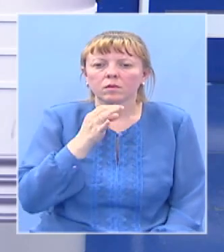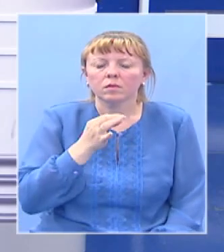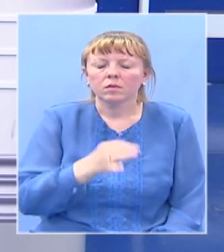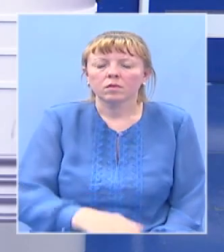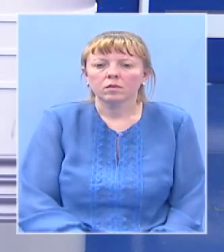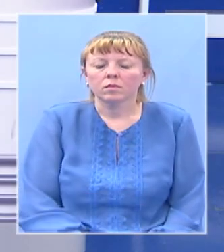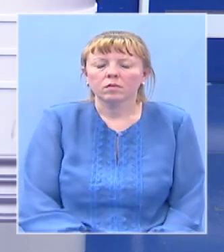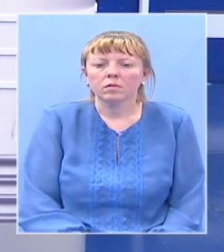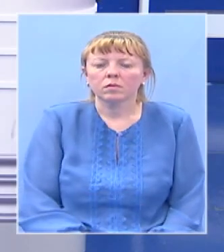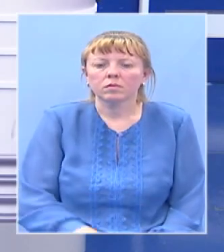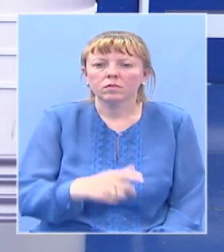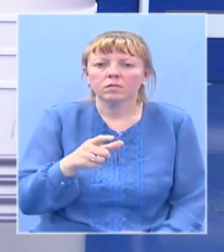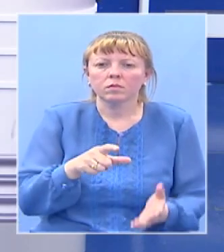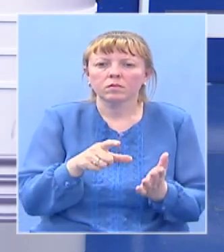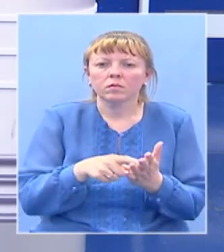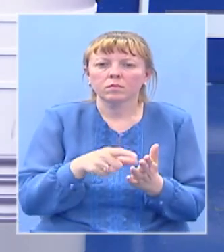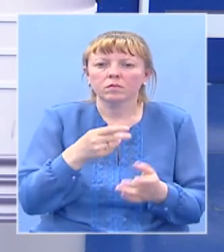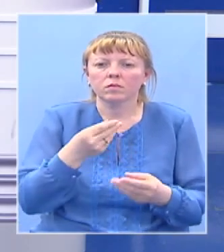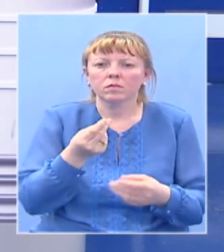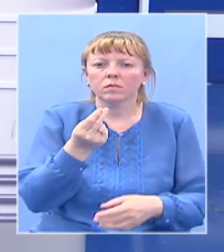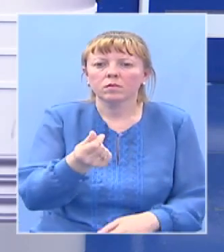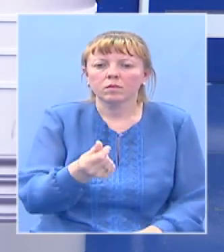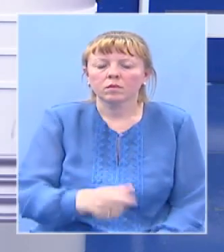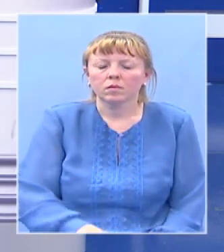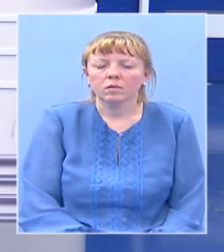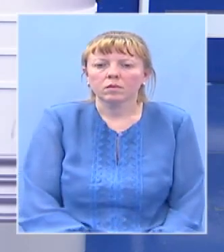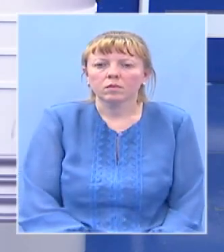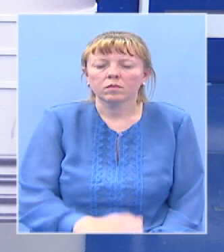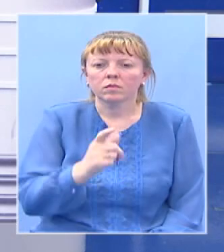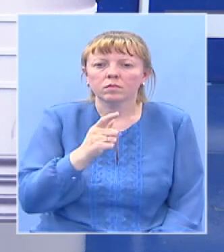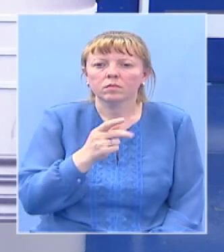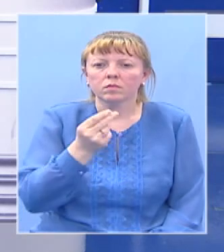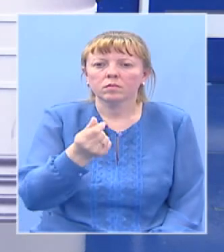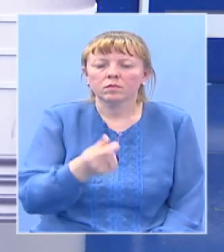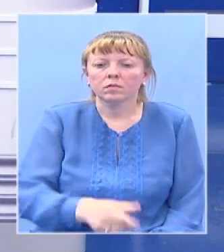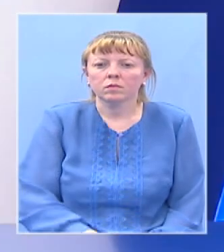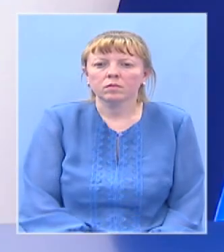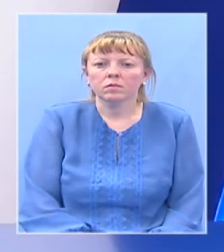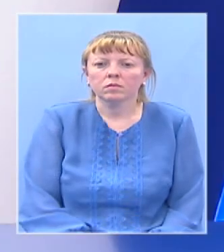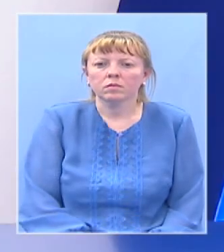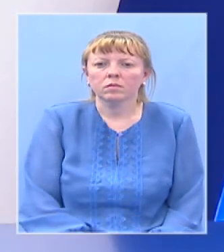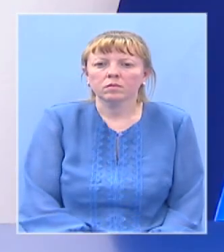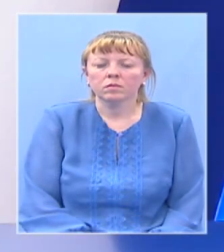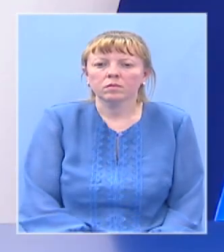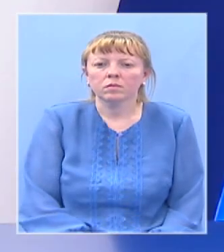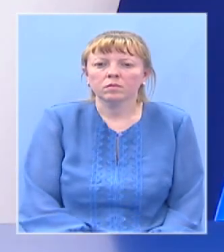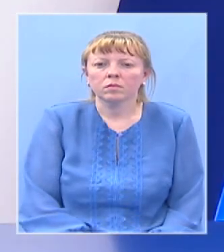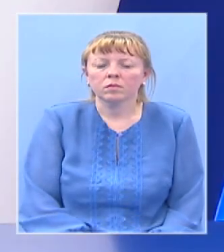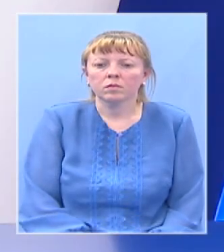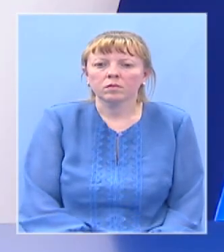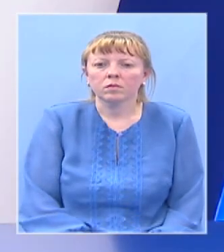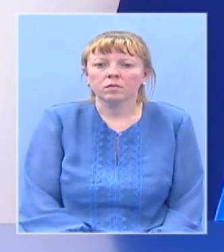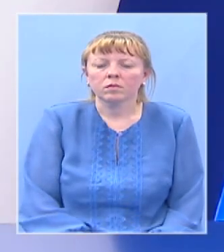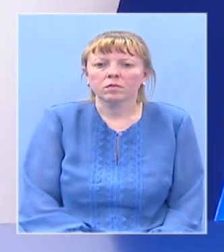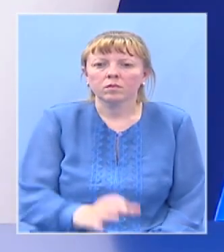средств обязаны в течение семи суток оплатить услугу за платную дорогу часто данные